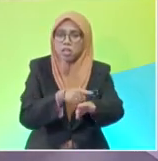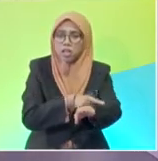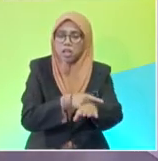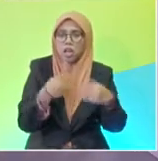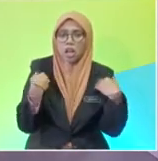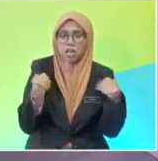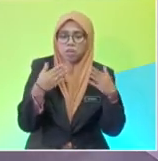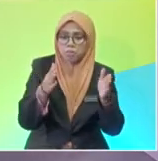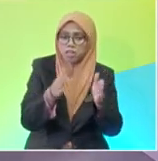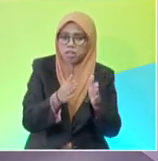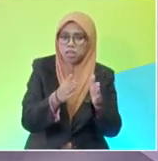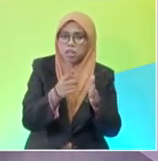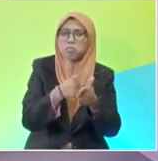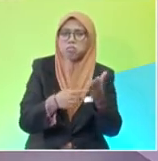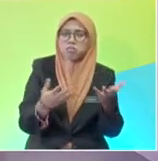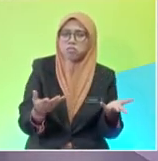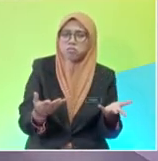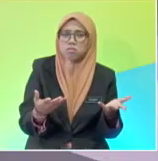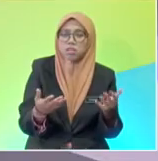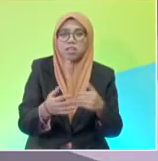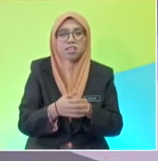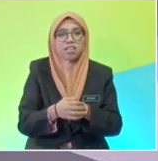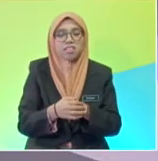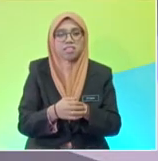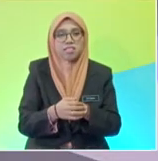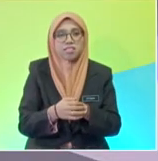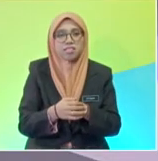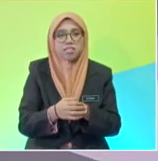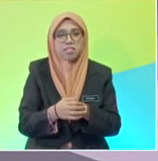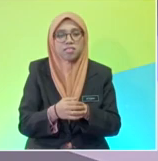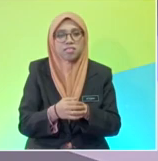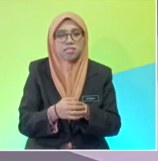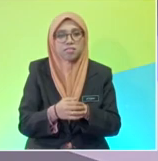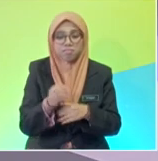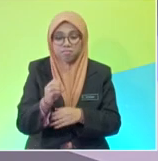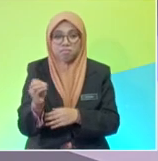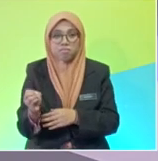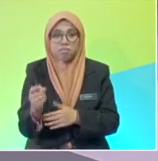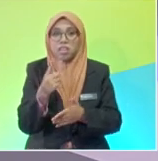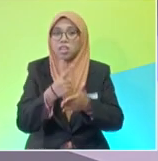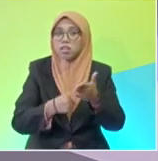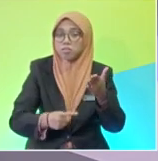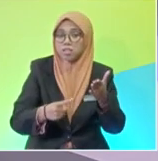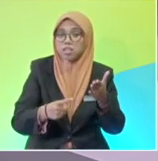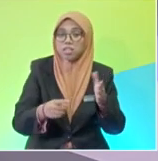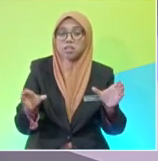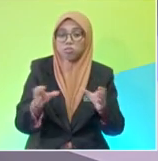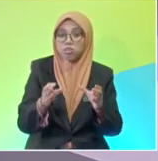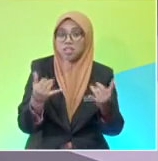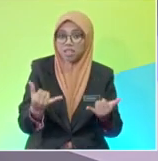pendek. Kan mesti dah tahu dekat objek apakah yang kita nak hasilkan sekarang